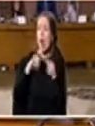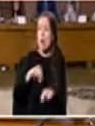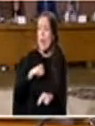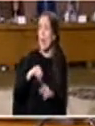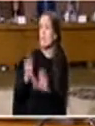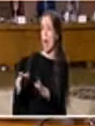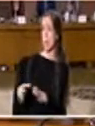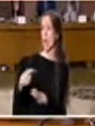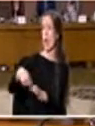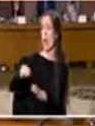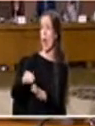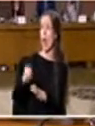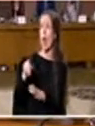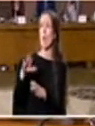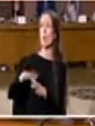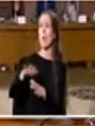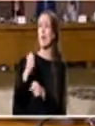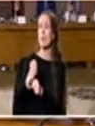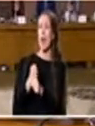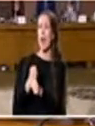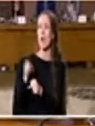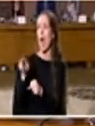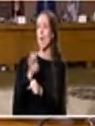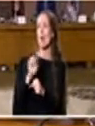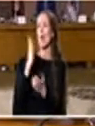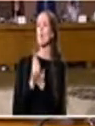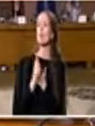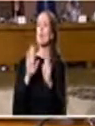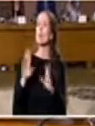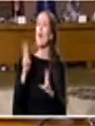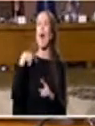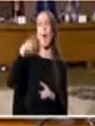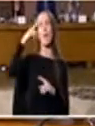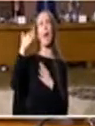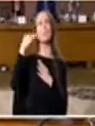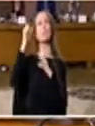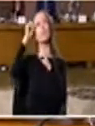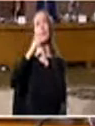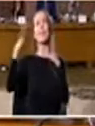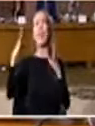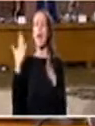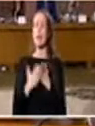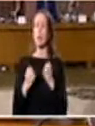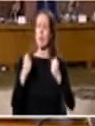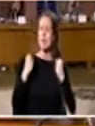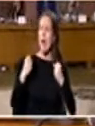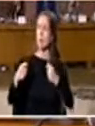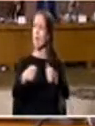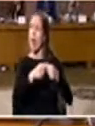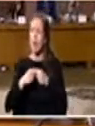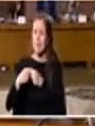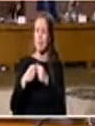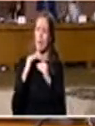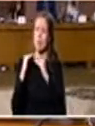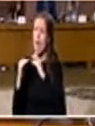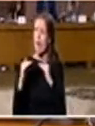nećete napraviti Evropu kakvu želite da imate, a ta je Evropa stabilna organizacija ravnopravnih